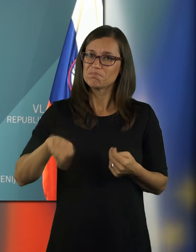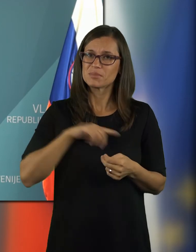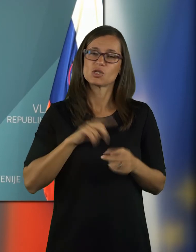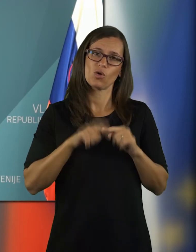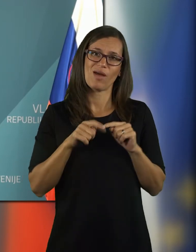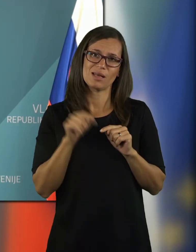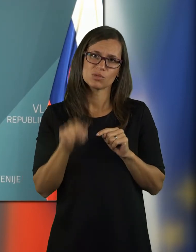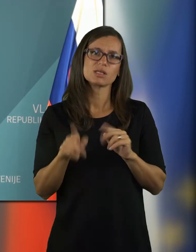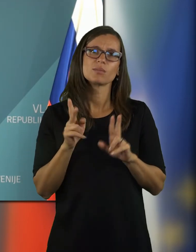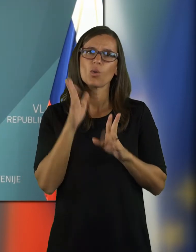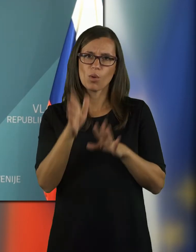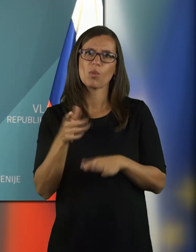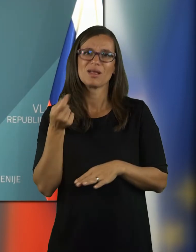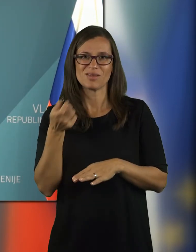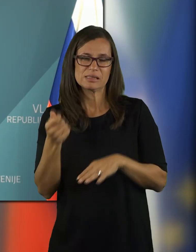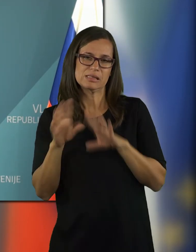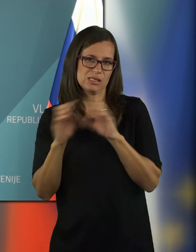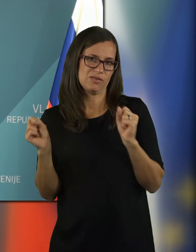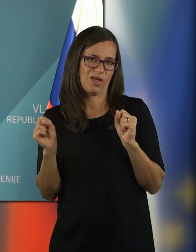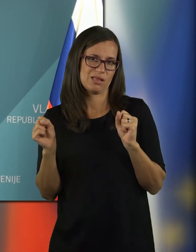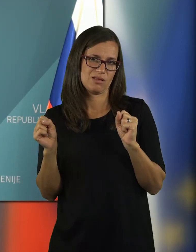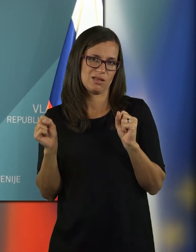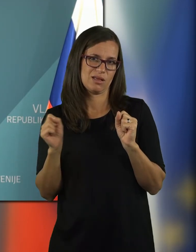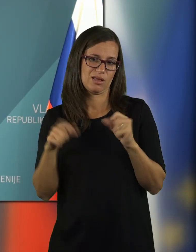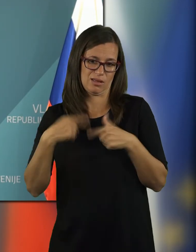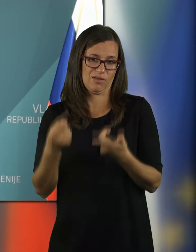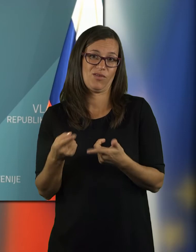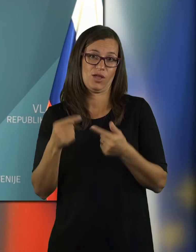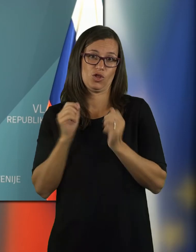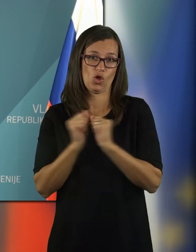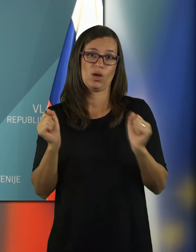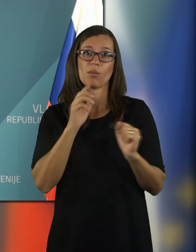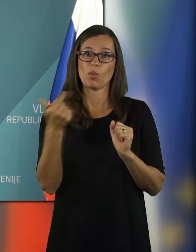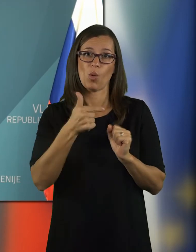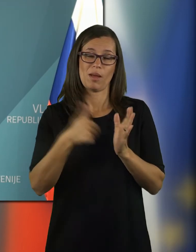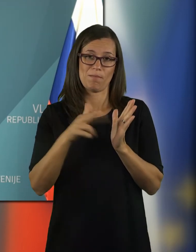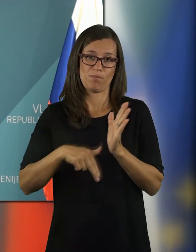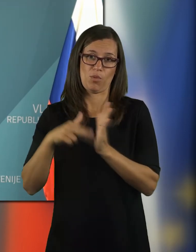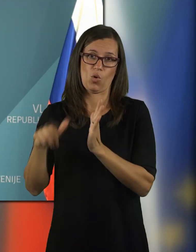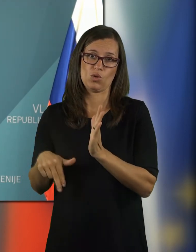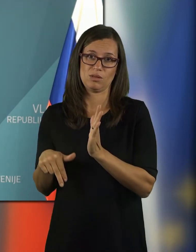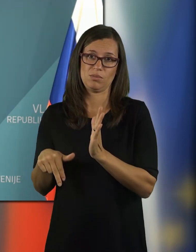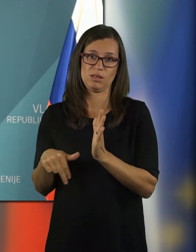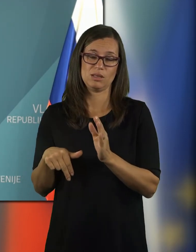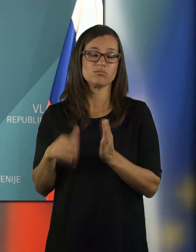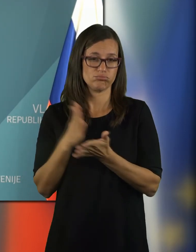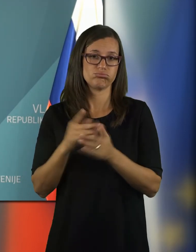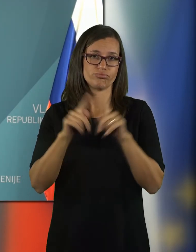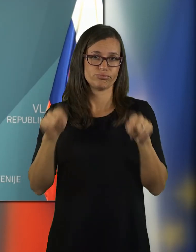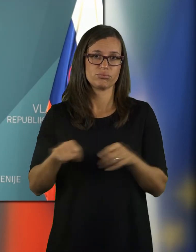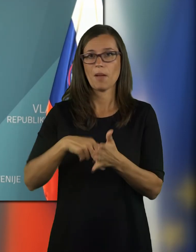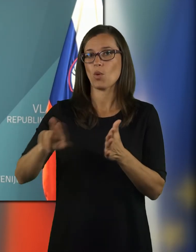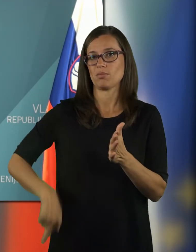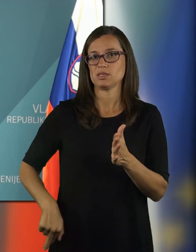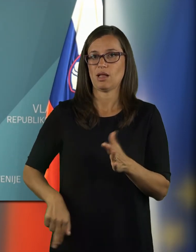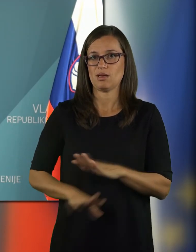mi se ukvarjamo s tem, kako bomo investicijo izvedli in v torek bomo ti dve pogodbi